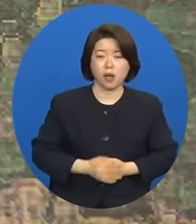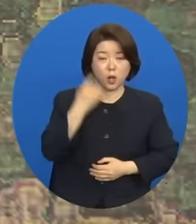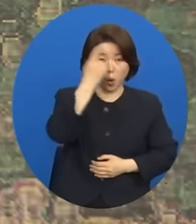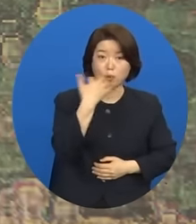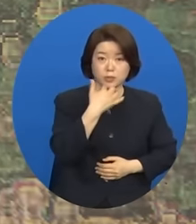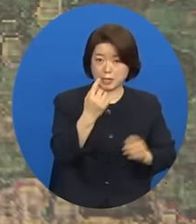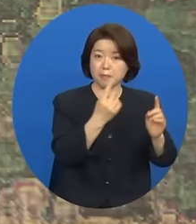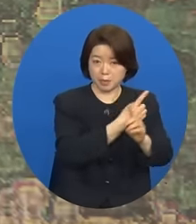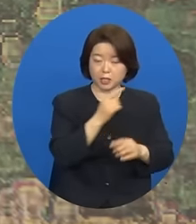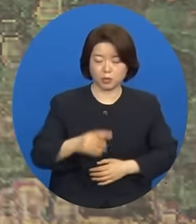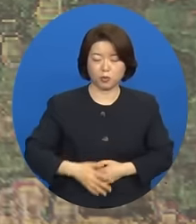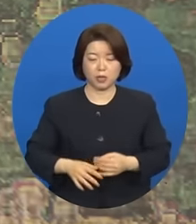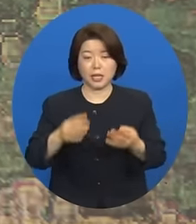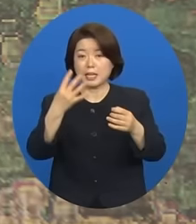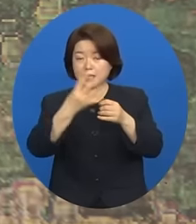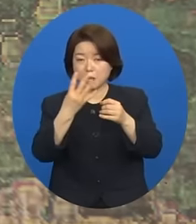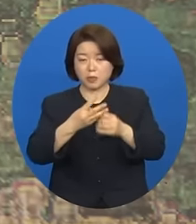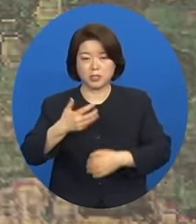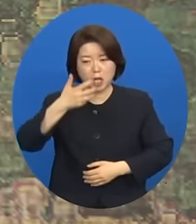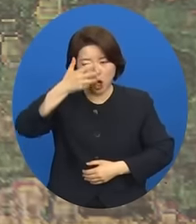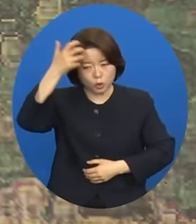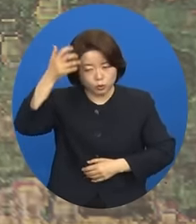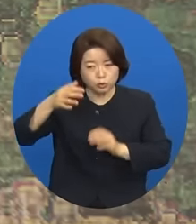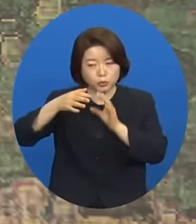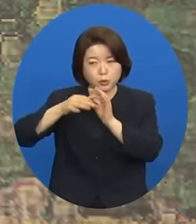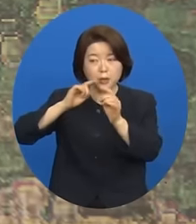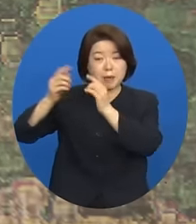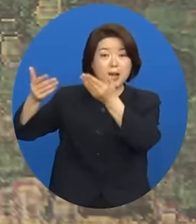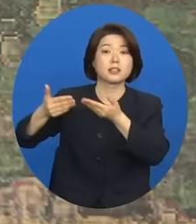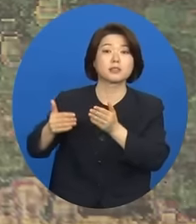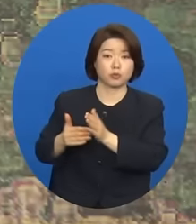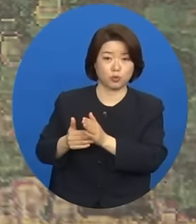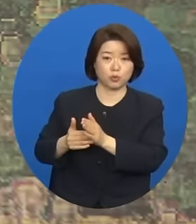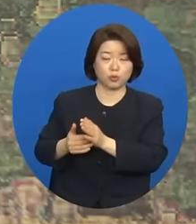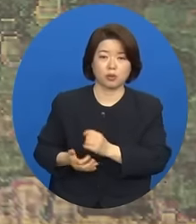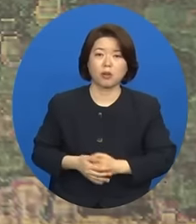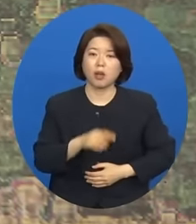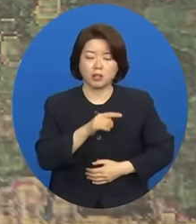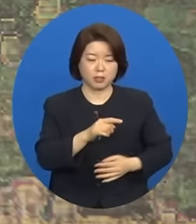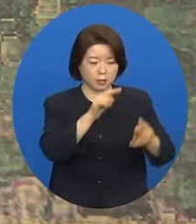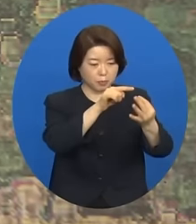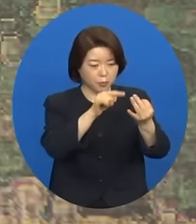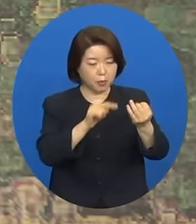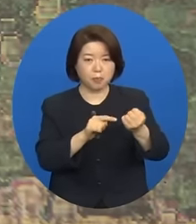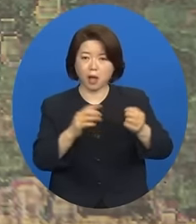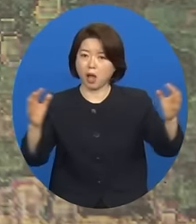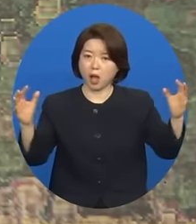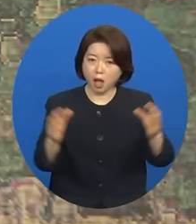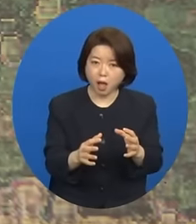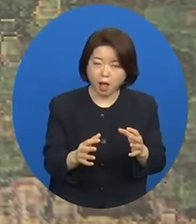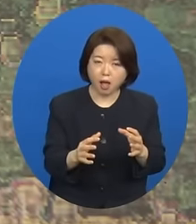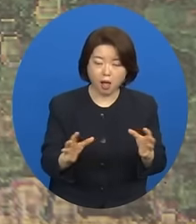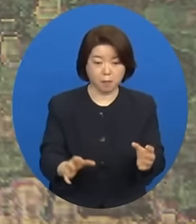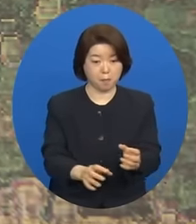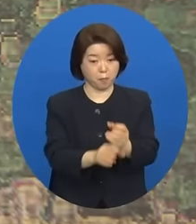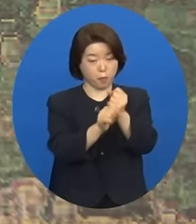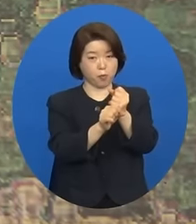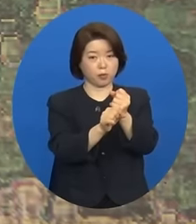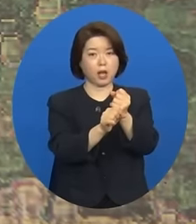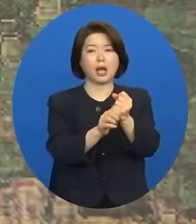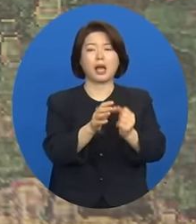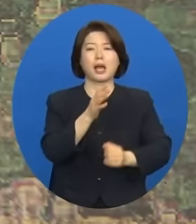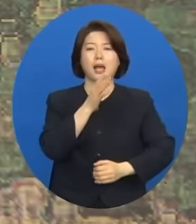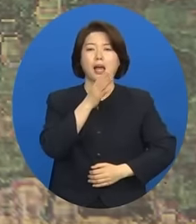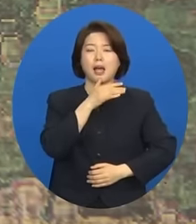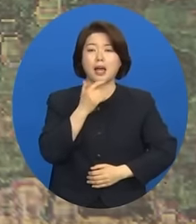변했죠. 네 번째, 꿈을 통해서 말씀을 주셨습니다. 자, 이런 것들을 다 종합해 보니까요. 아, 야곱은